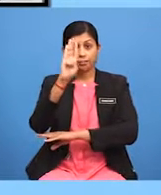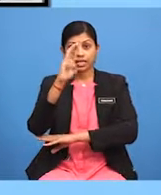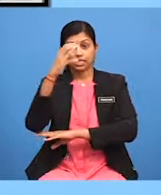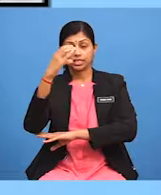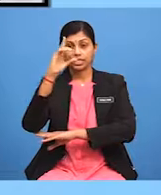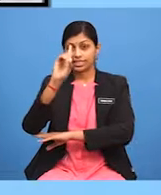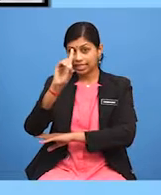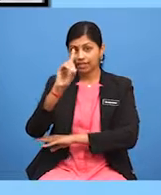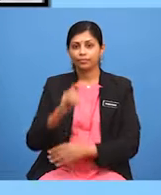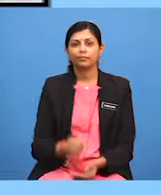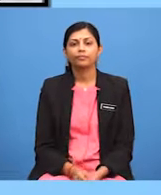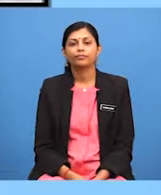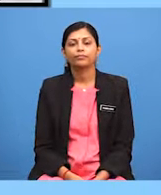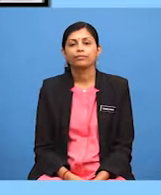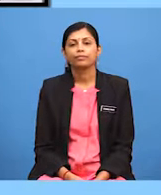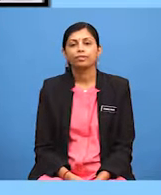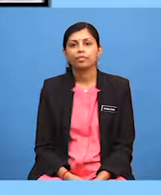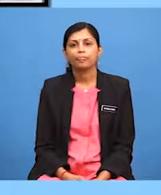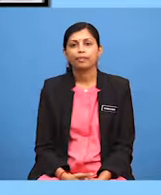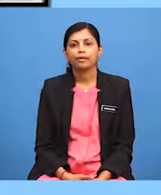ketinggian 30 meter?